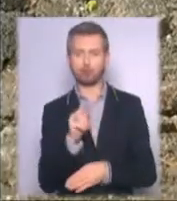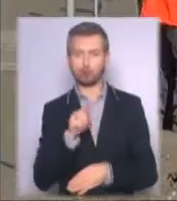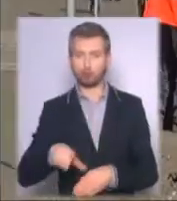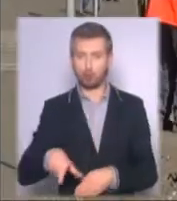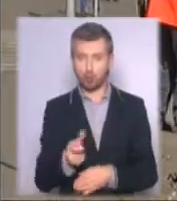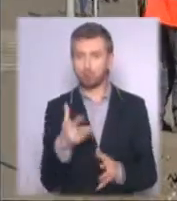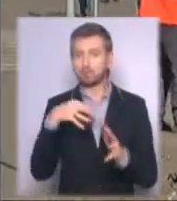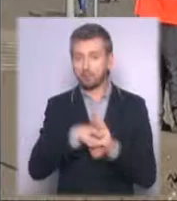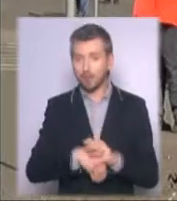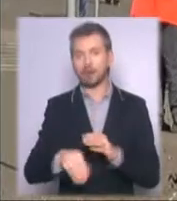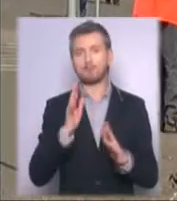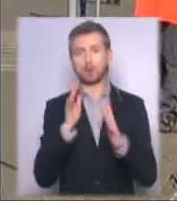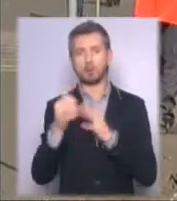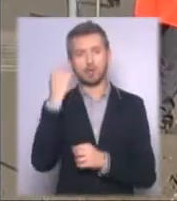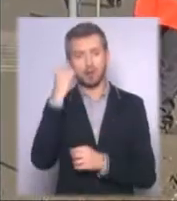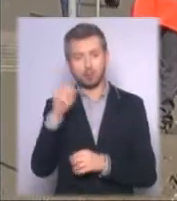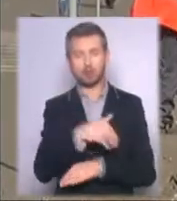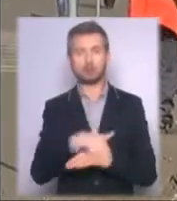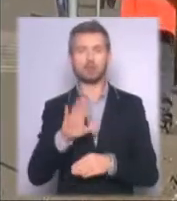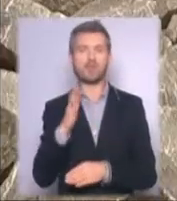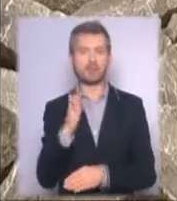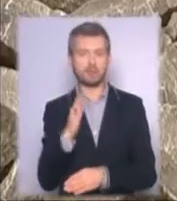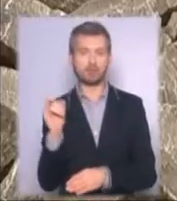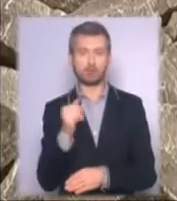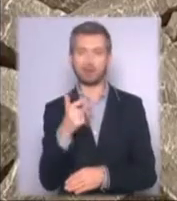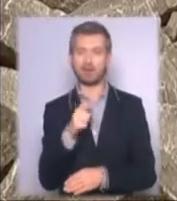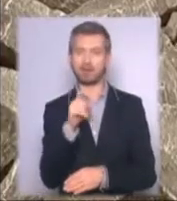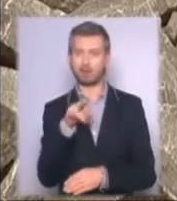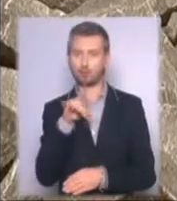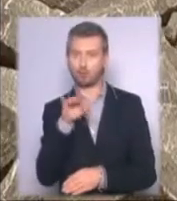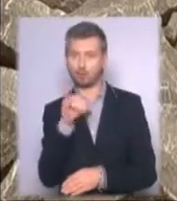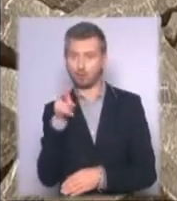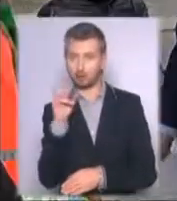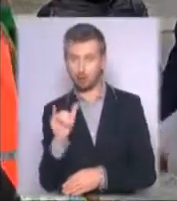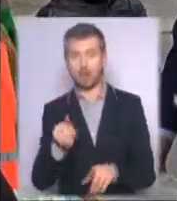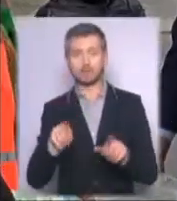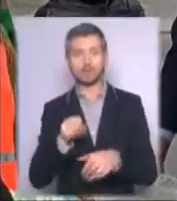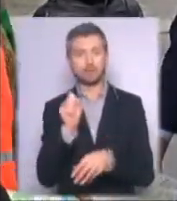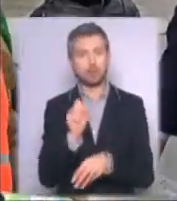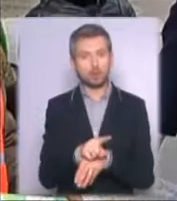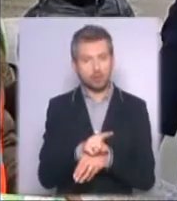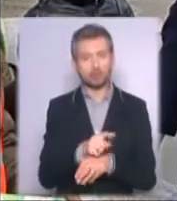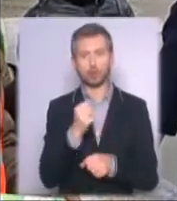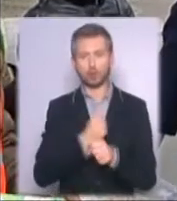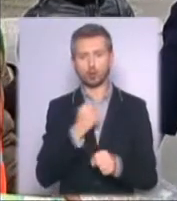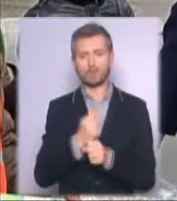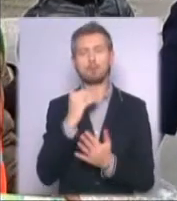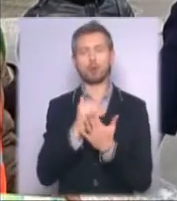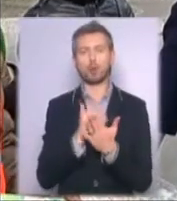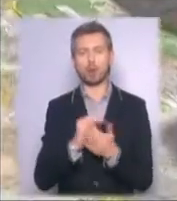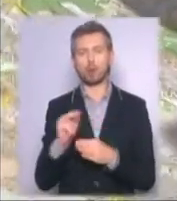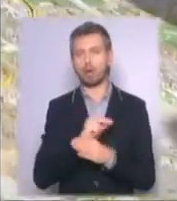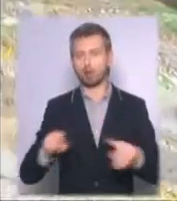Перемоги, вулиці Васильківську та Газопровідну. Крім того, Віталій Кличко доручив очільникові «Київавтодору» розробити програму реконструкції київських вулиць